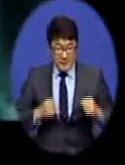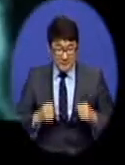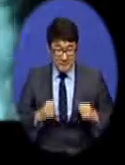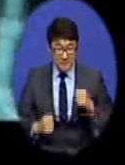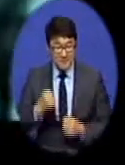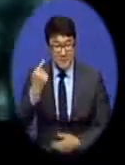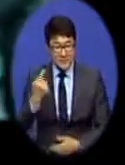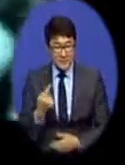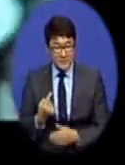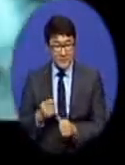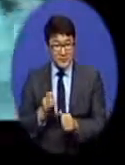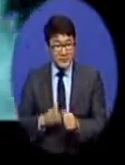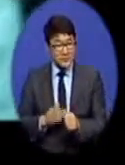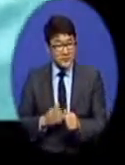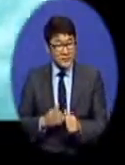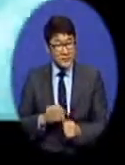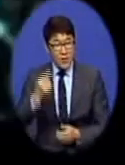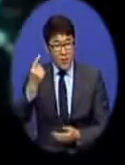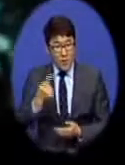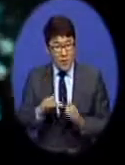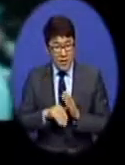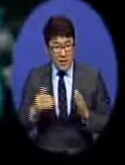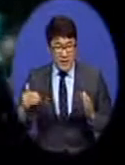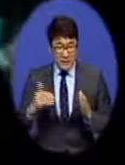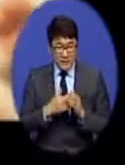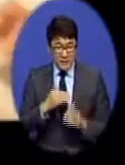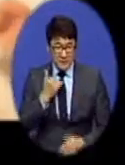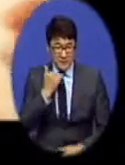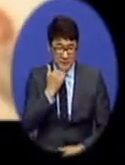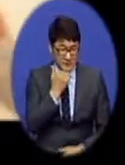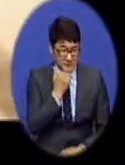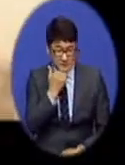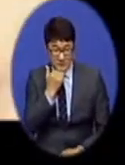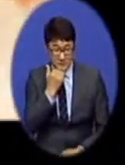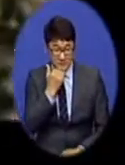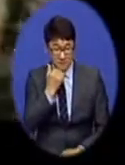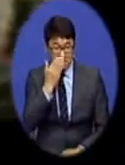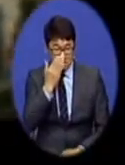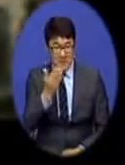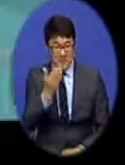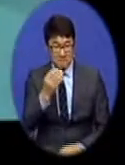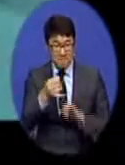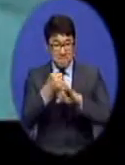빨리 달려와 올 때까지 기다릴 거야